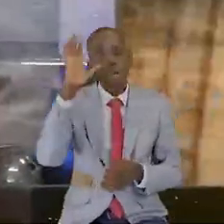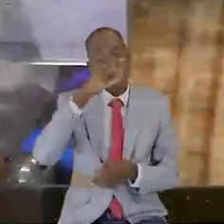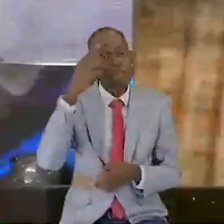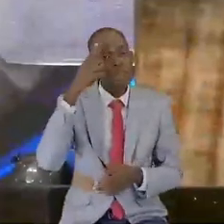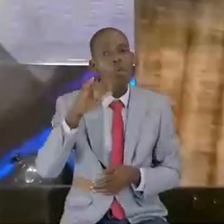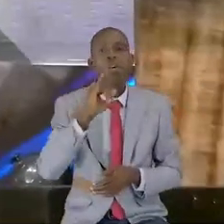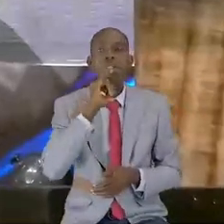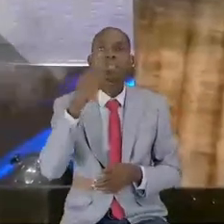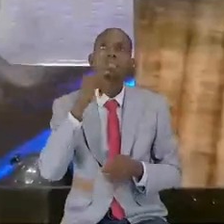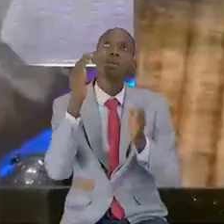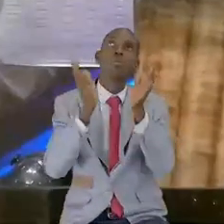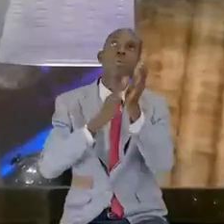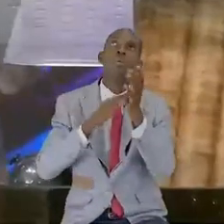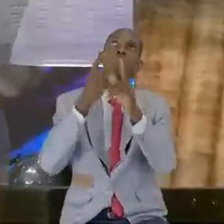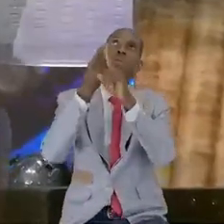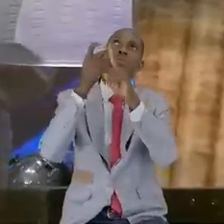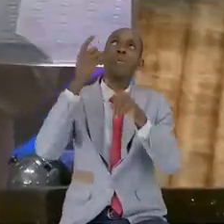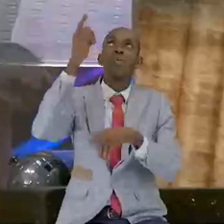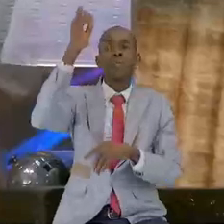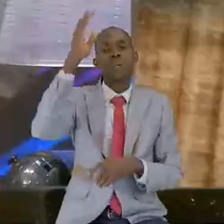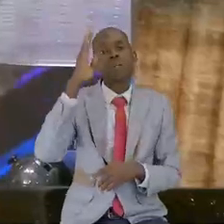la louange venant de Dieu.